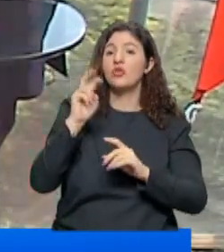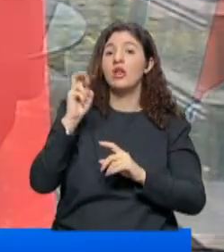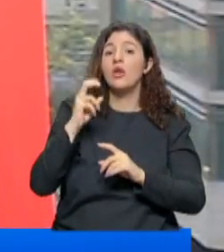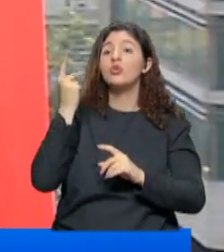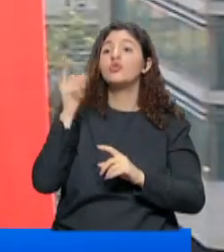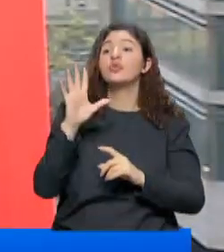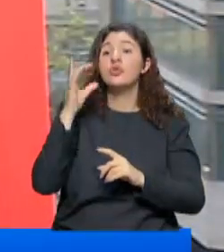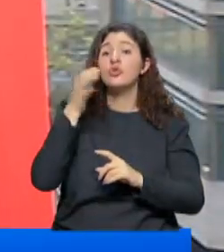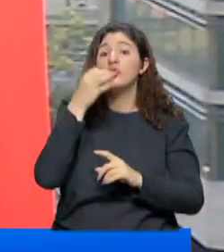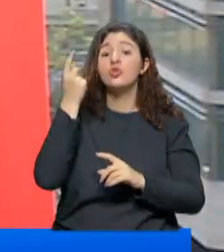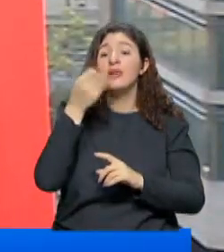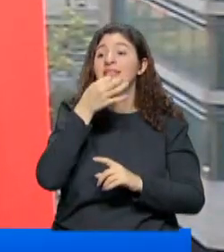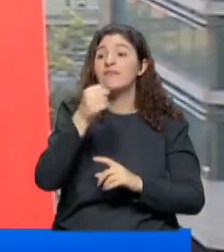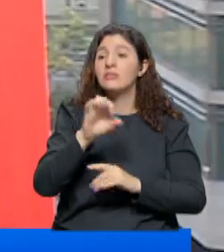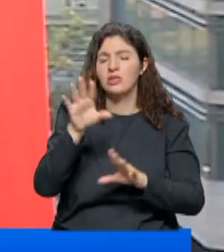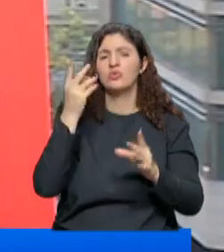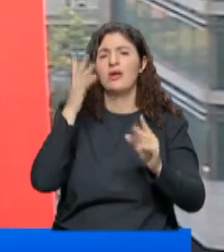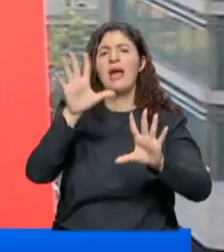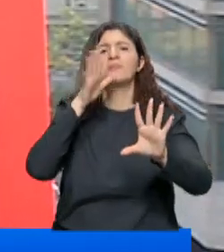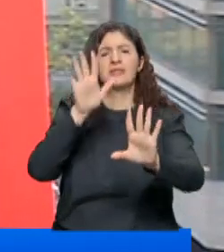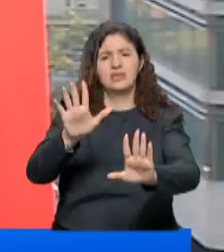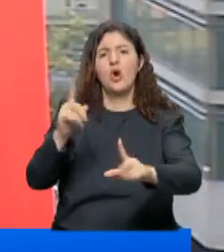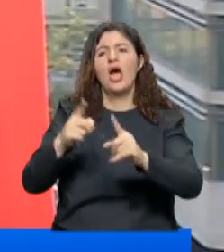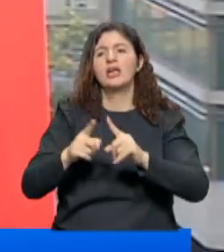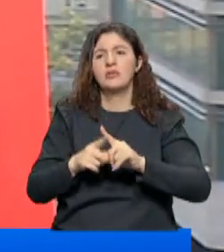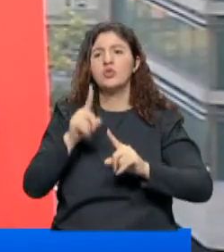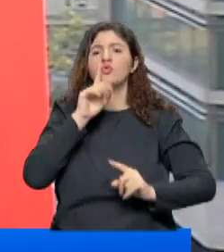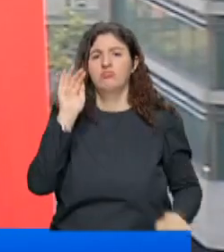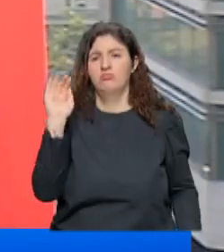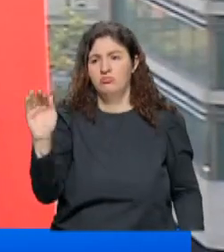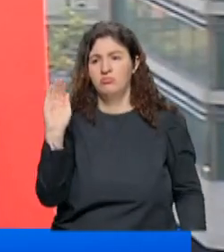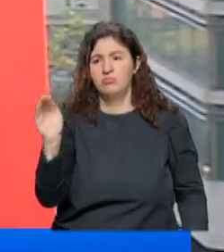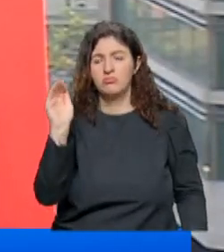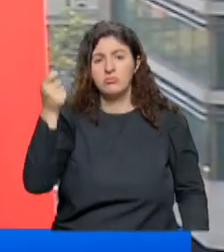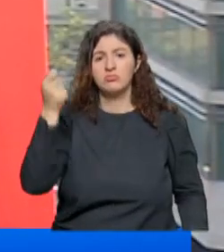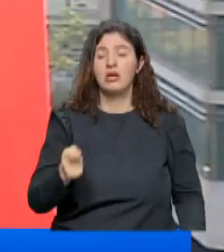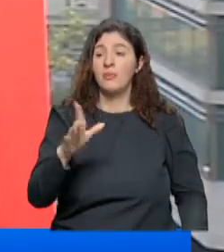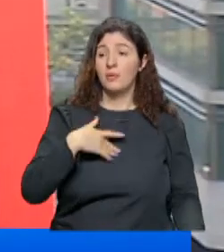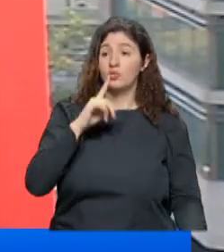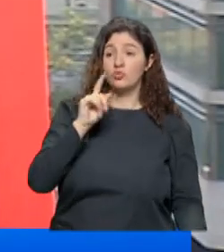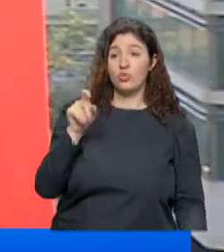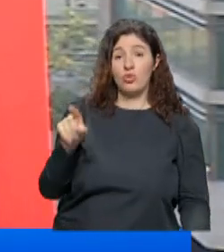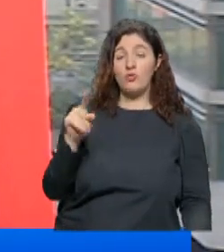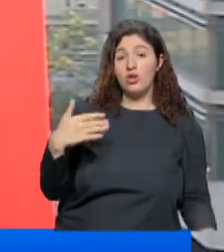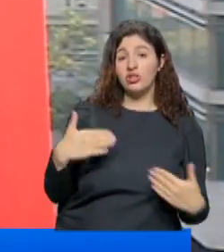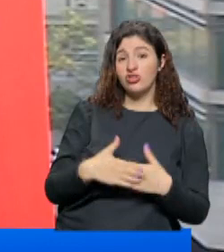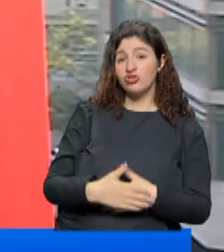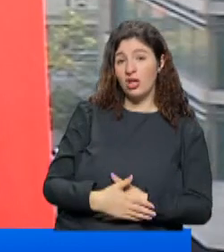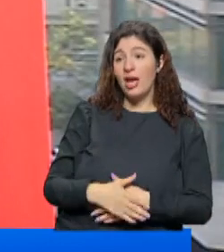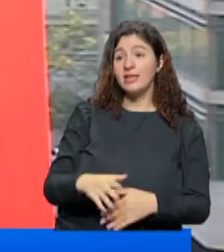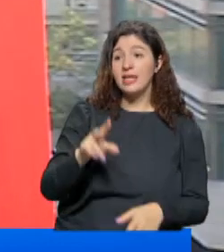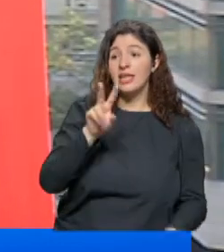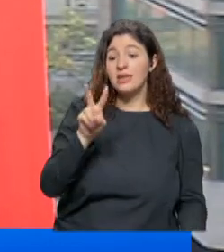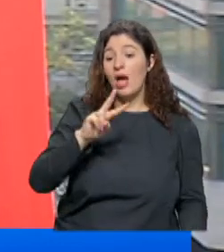unutmayacağız, unutturmayacağız, unutmadık. Herkes bunu bilsin. O hesaplar sorulacak. Ama şunu da soruyorum. O gece,